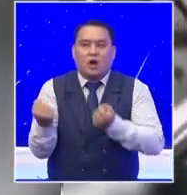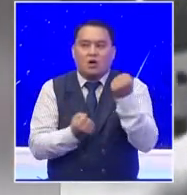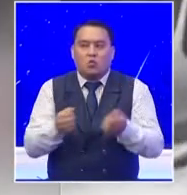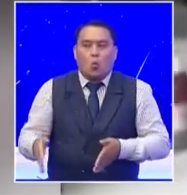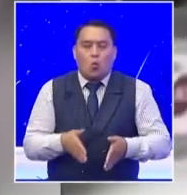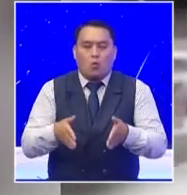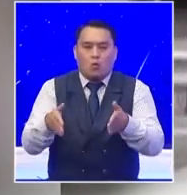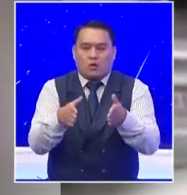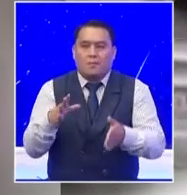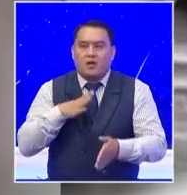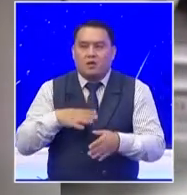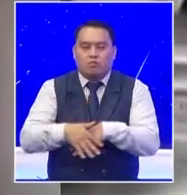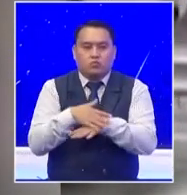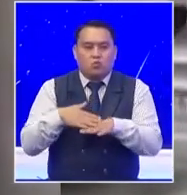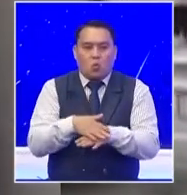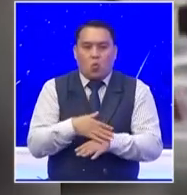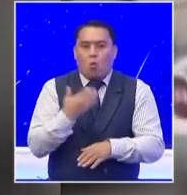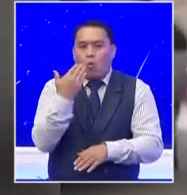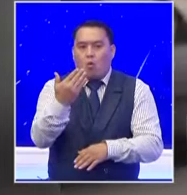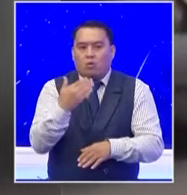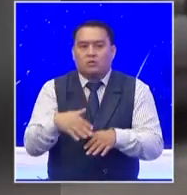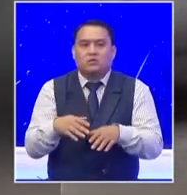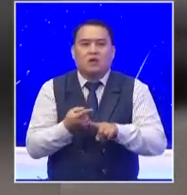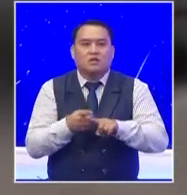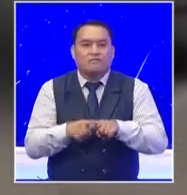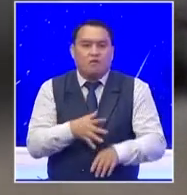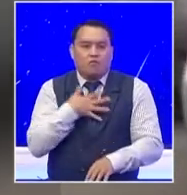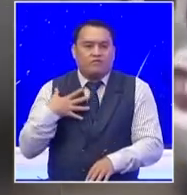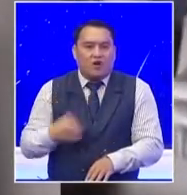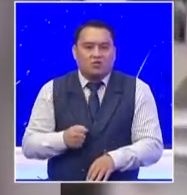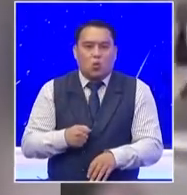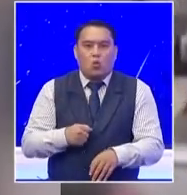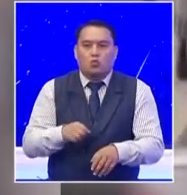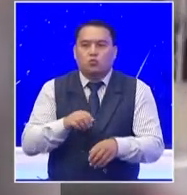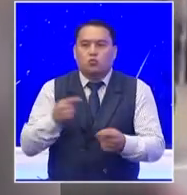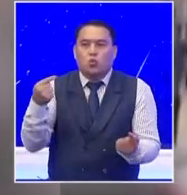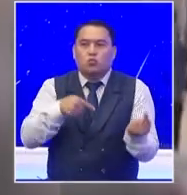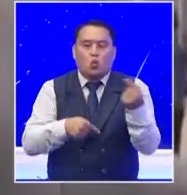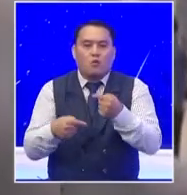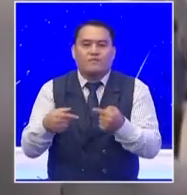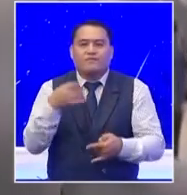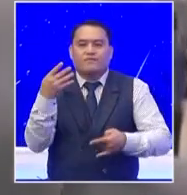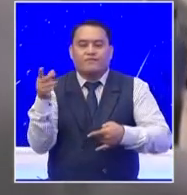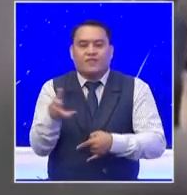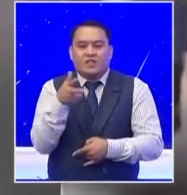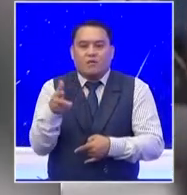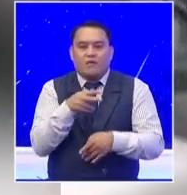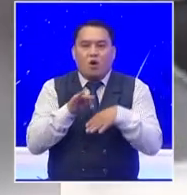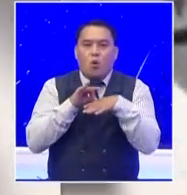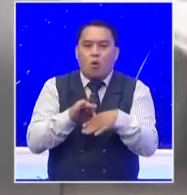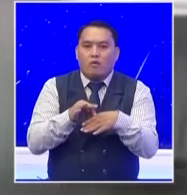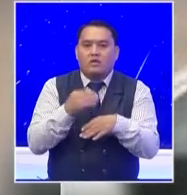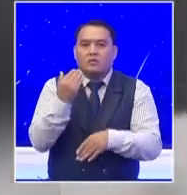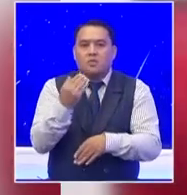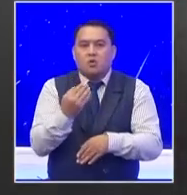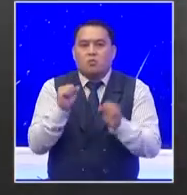дорогу. Это вызвало бурную реакцию со стороны населения. В соцсетях люди пересылали друг другу видео, сопровождая это